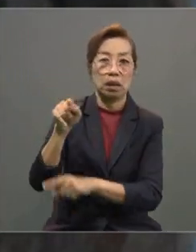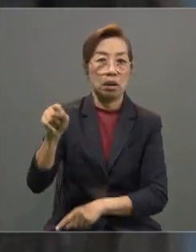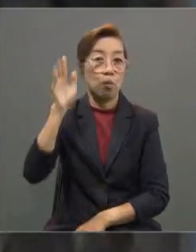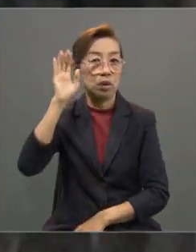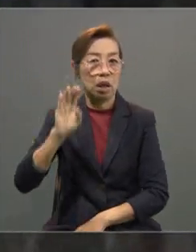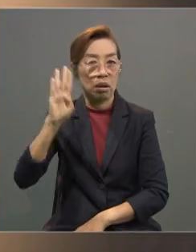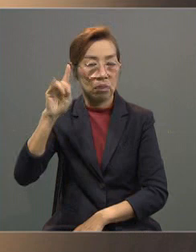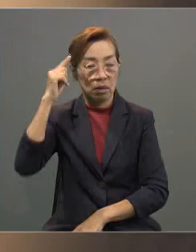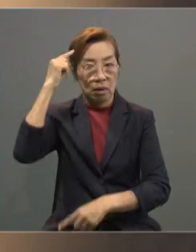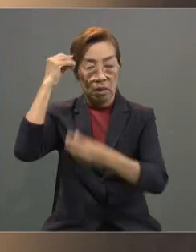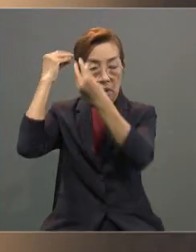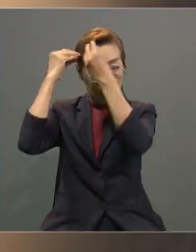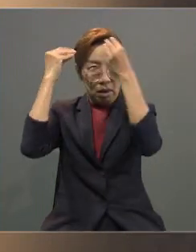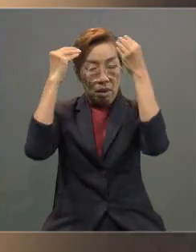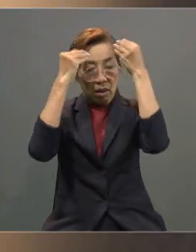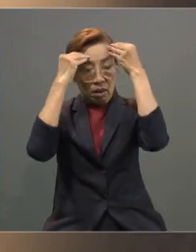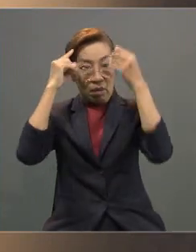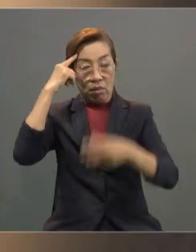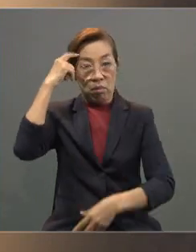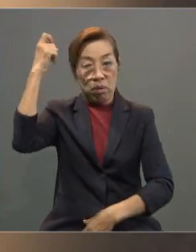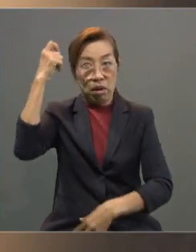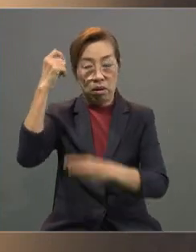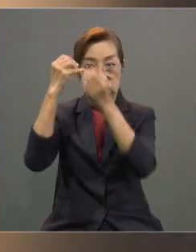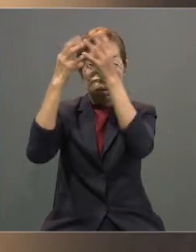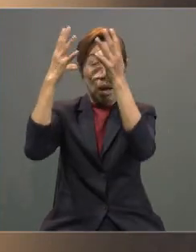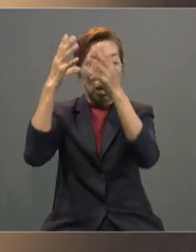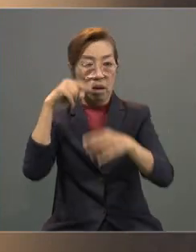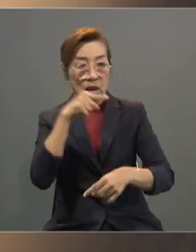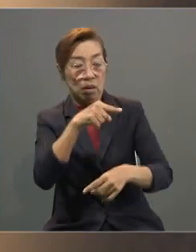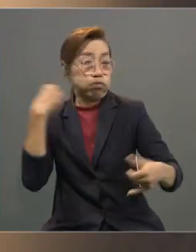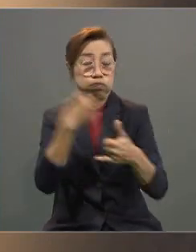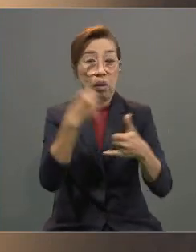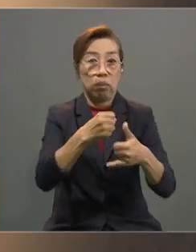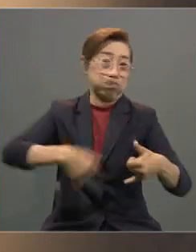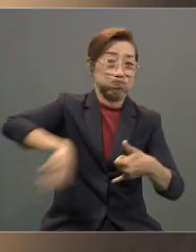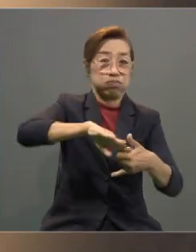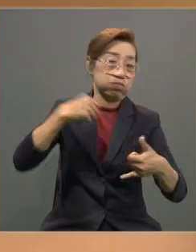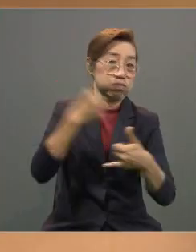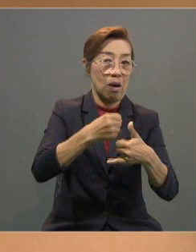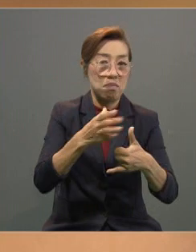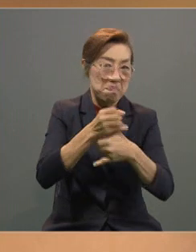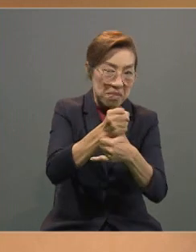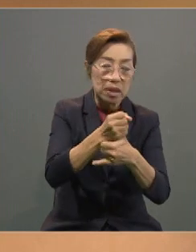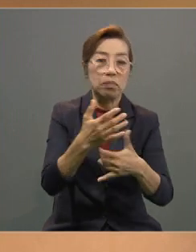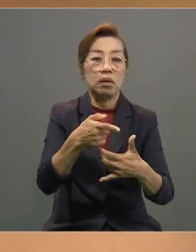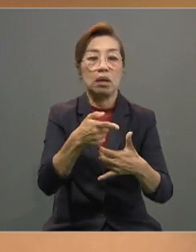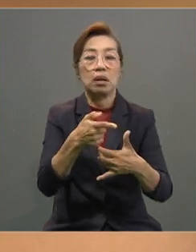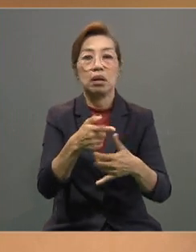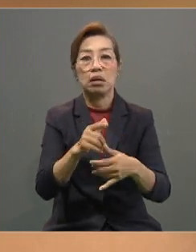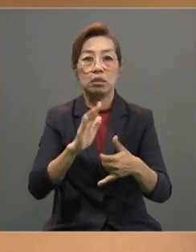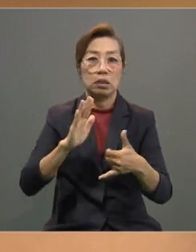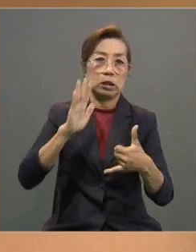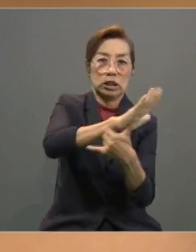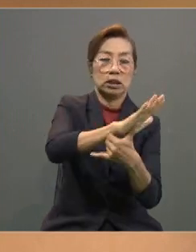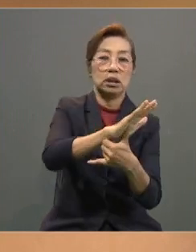ริ่มหลอนยาเห็นภาพหลอนแล้วก็มาทำร้ายร่างกายตนเองทั้งเตะทั้งต่อยบีบคอแล้วก็เอาเท้าเหยียบ